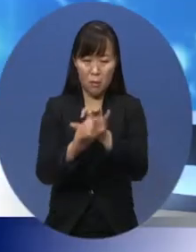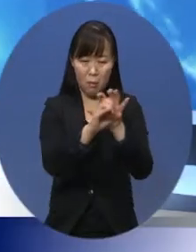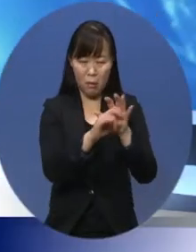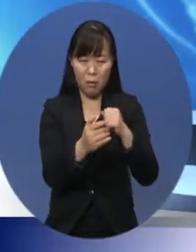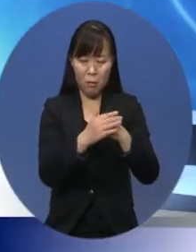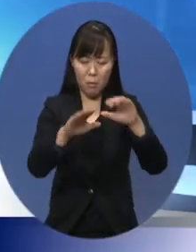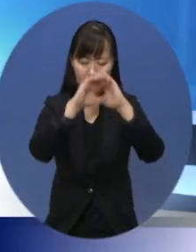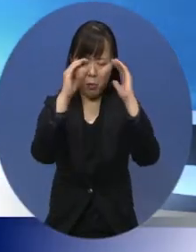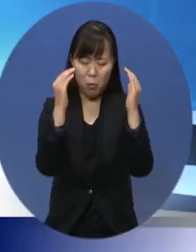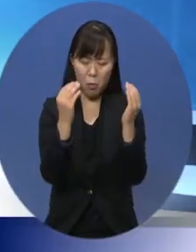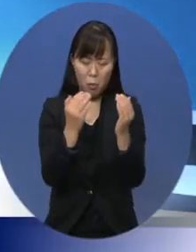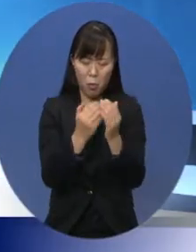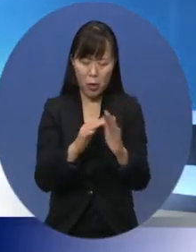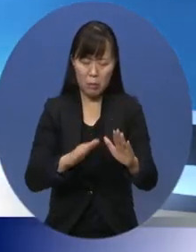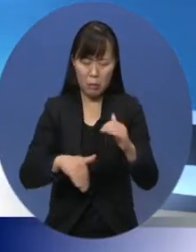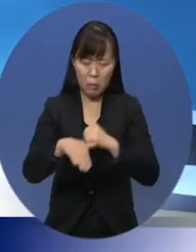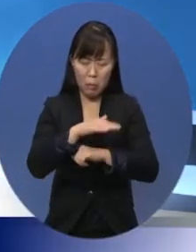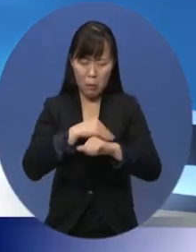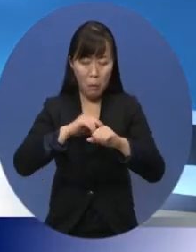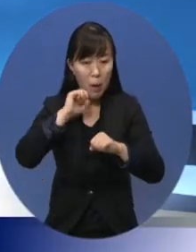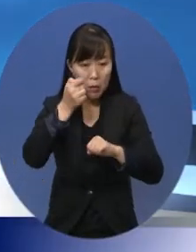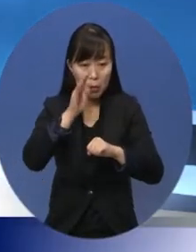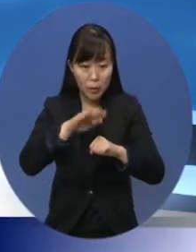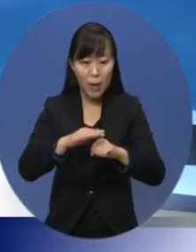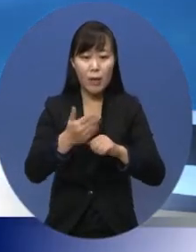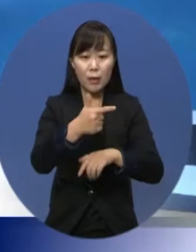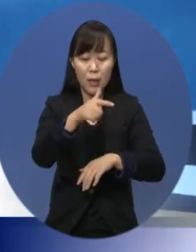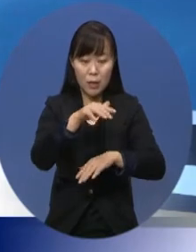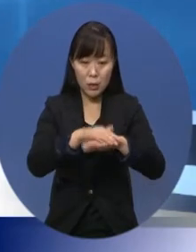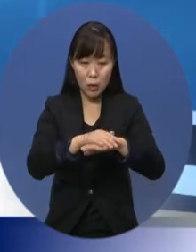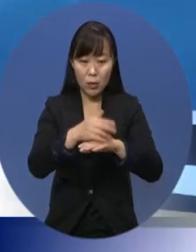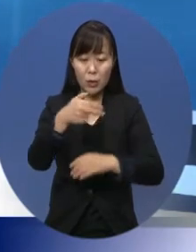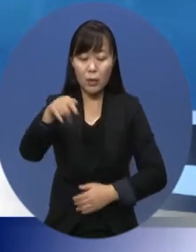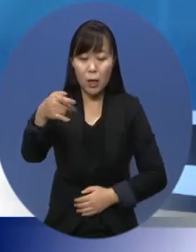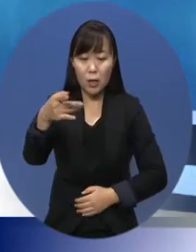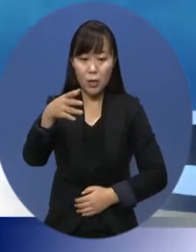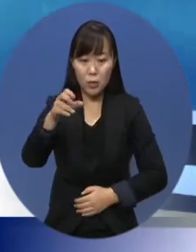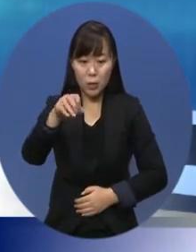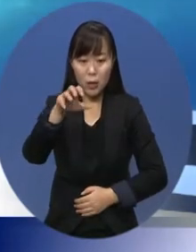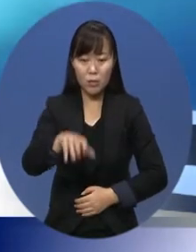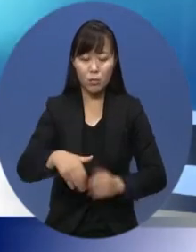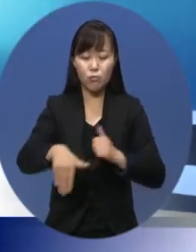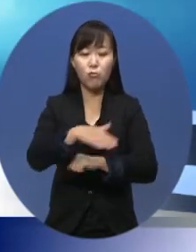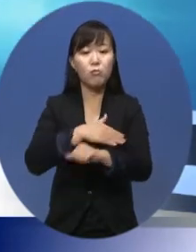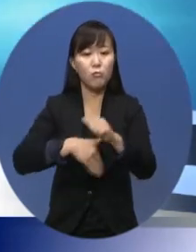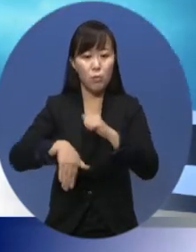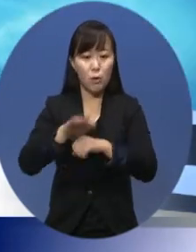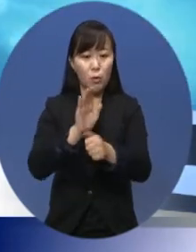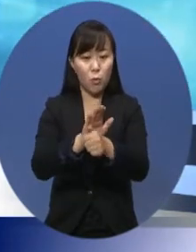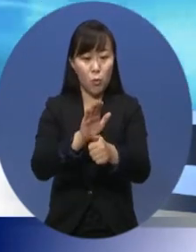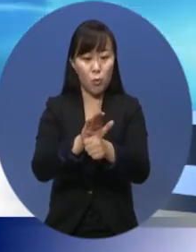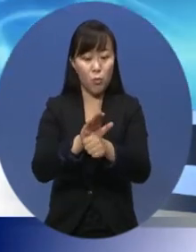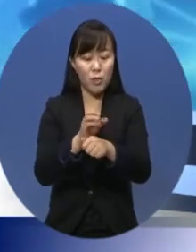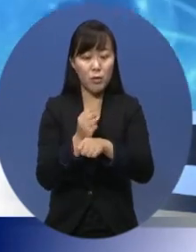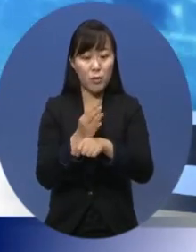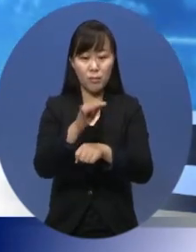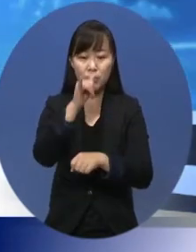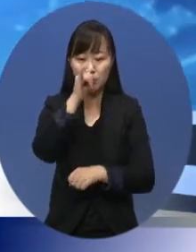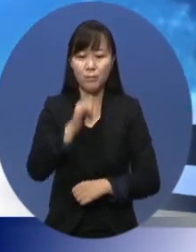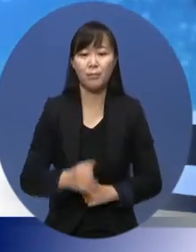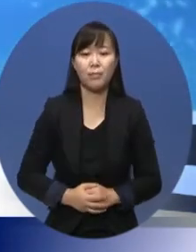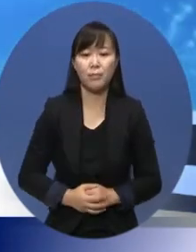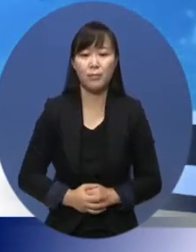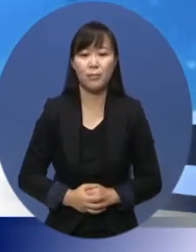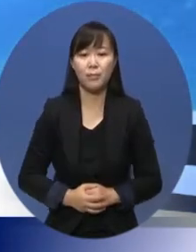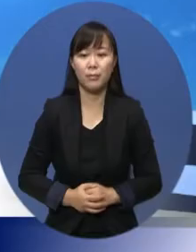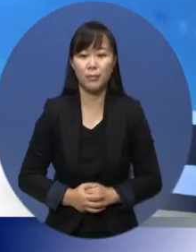코로나19로 인해 모두가 힘든 와중에도 대전시와 세종시에서 주위 이웃을 돌보는 따뜻한 손길이 전해졌습니다.